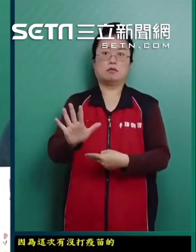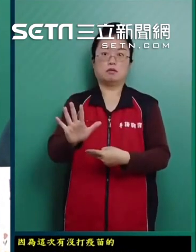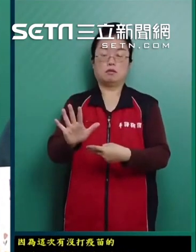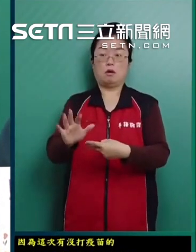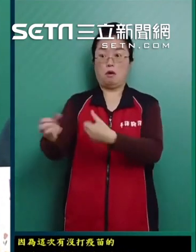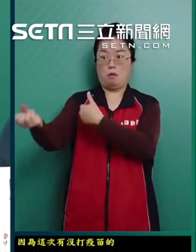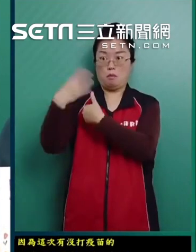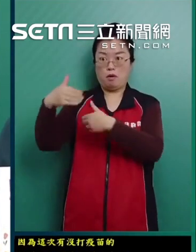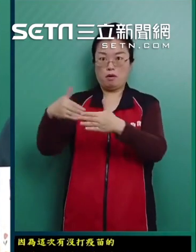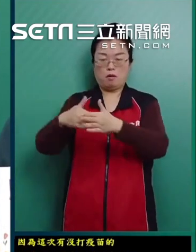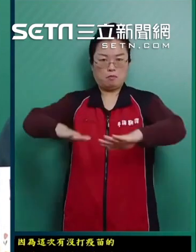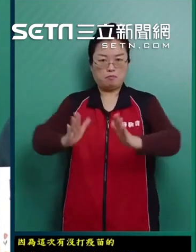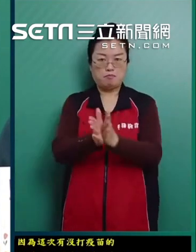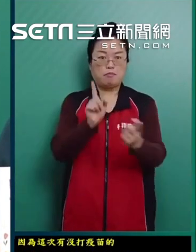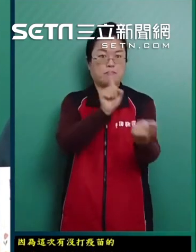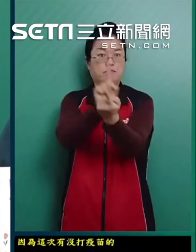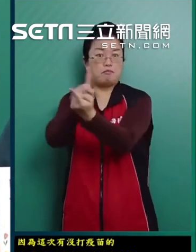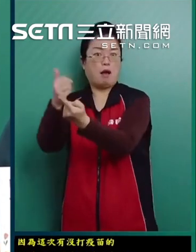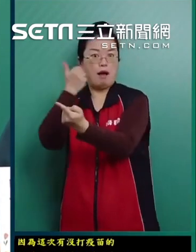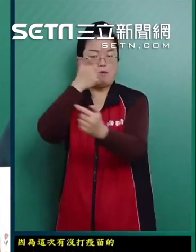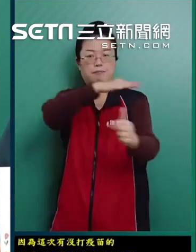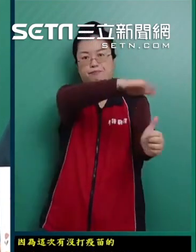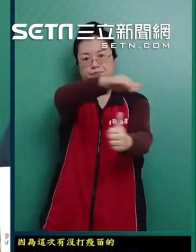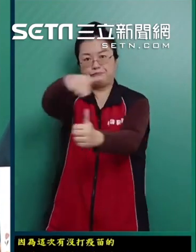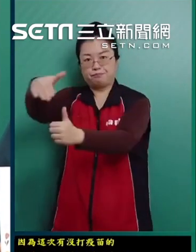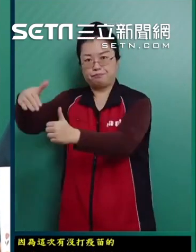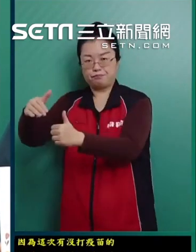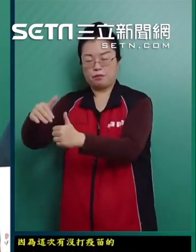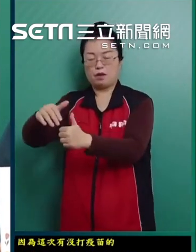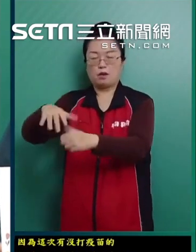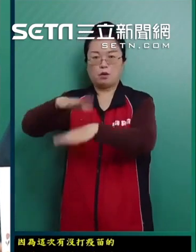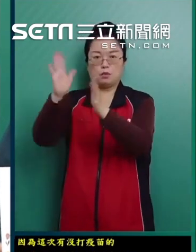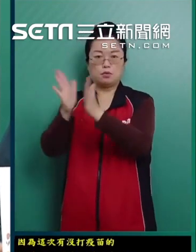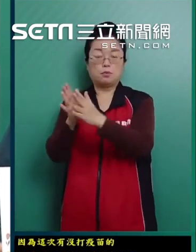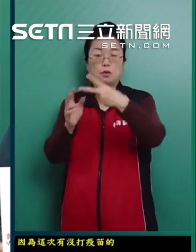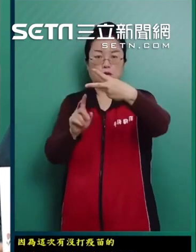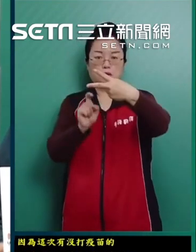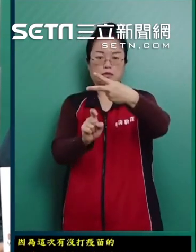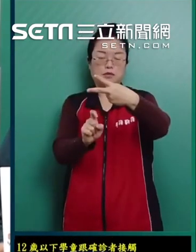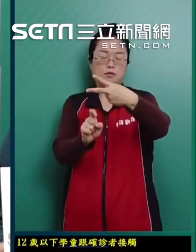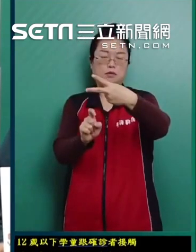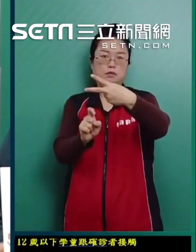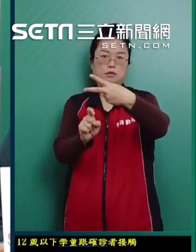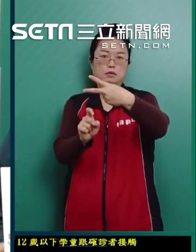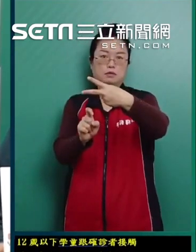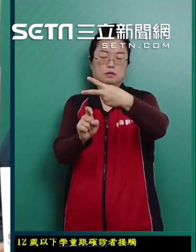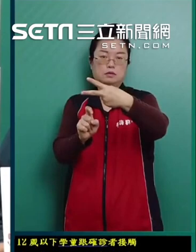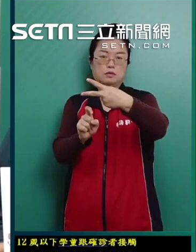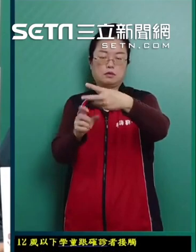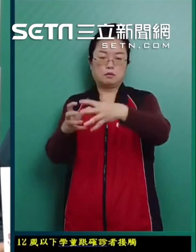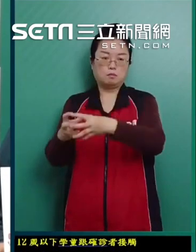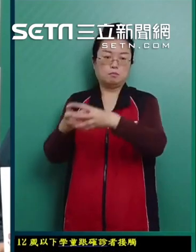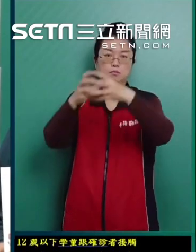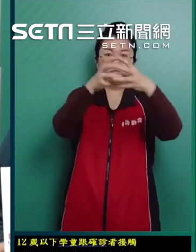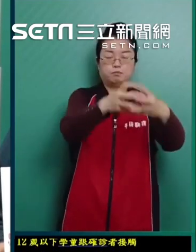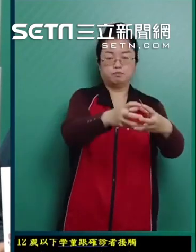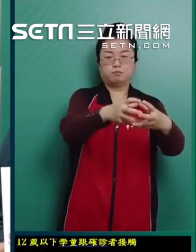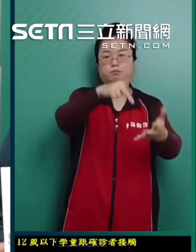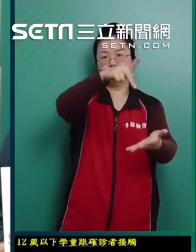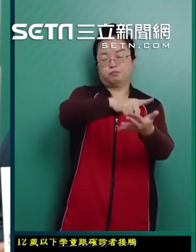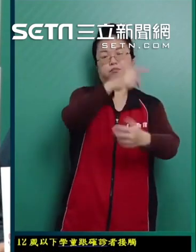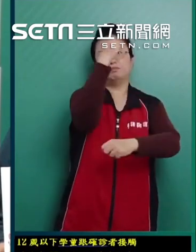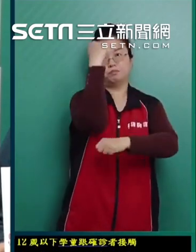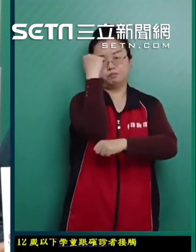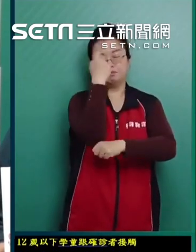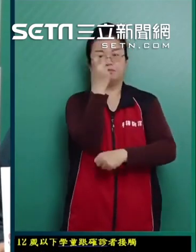来框列，然后二月十号就让他们进驻哦，二月十号嘛哈，进驻这个集中检疫所哦。那基